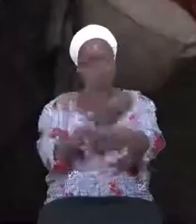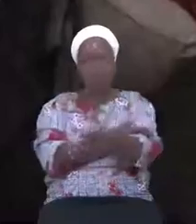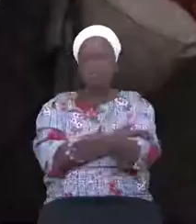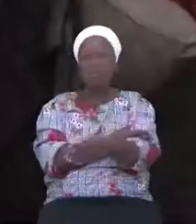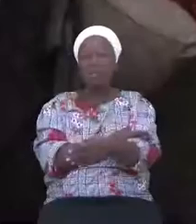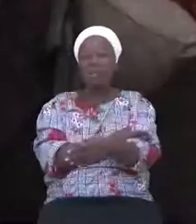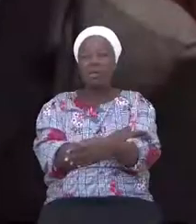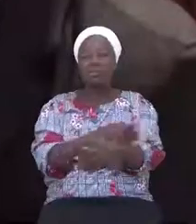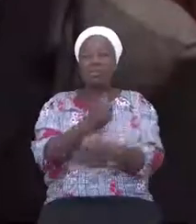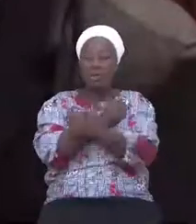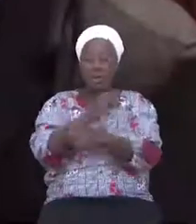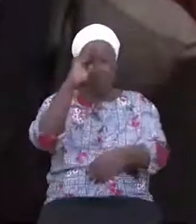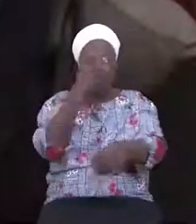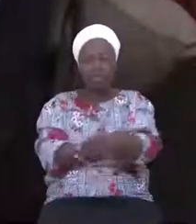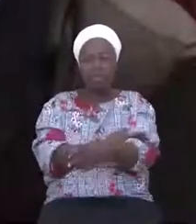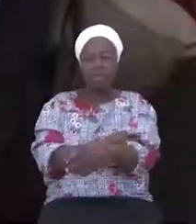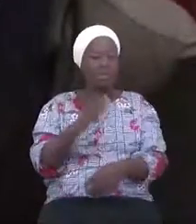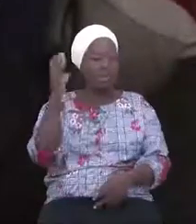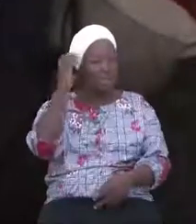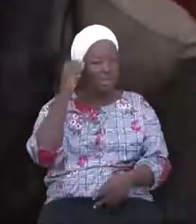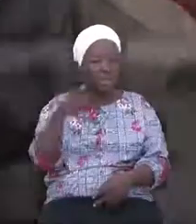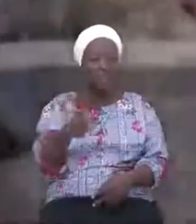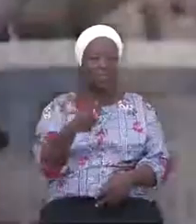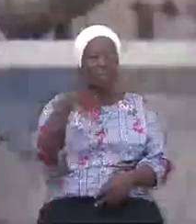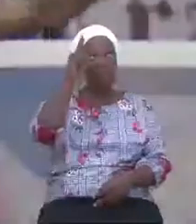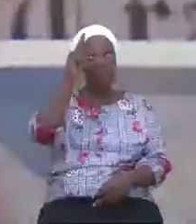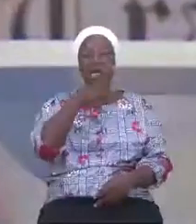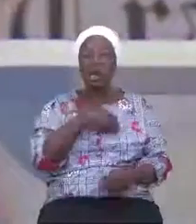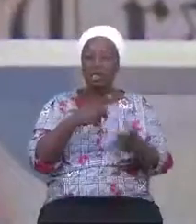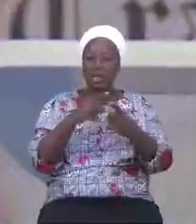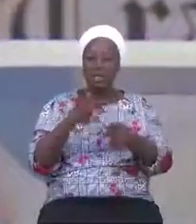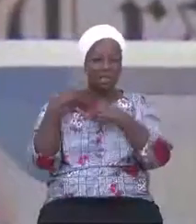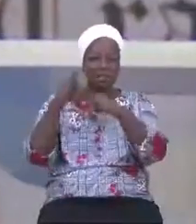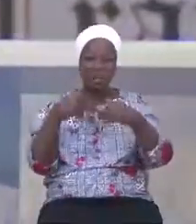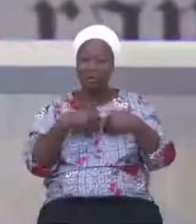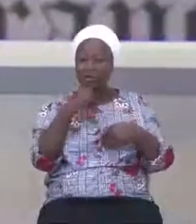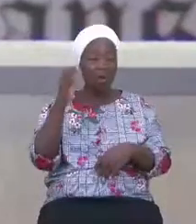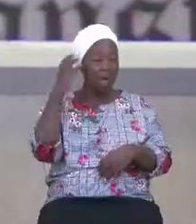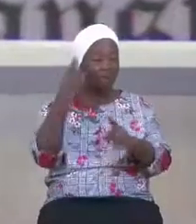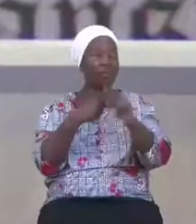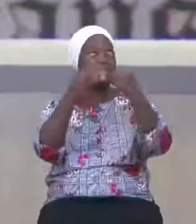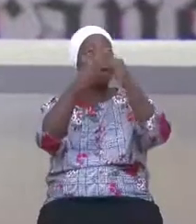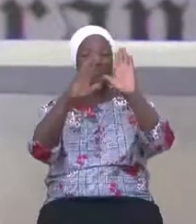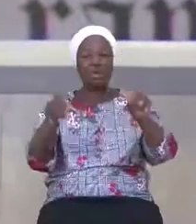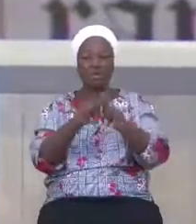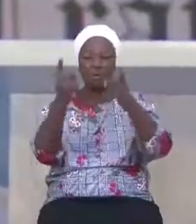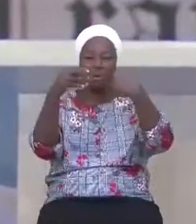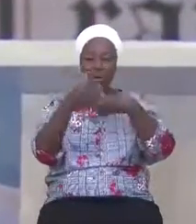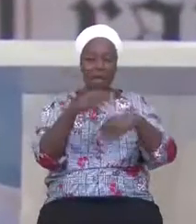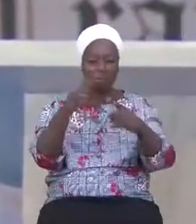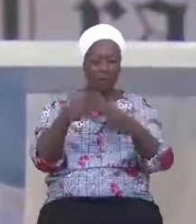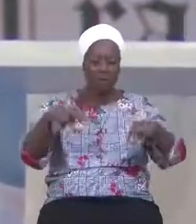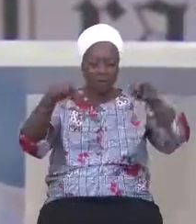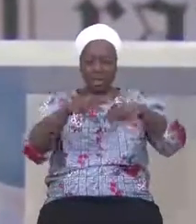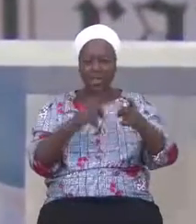mon fils bien-aimé, écoutez-le. Et puisque tu n'as pas encore entendu, comme tu reviens dans la